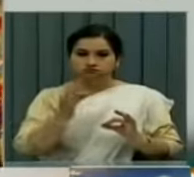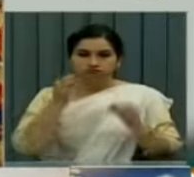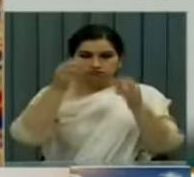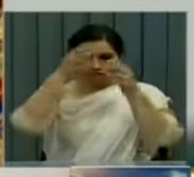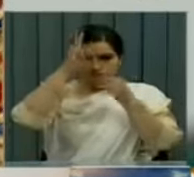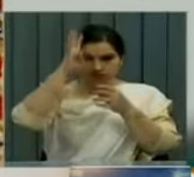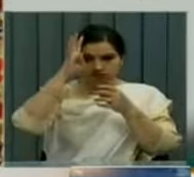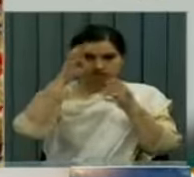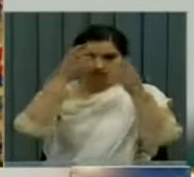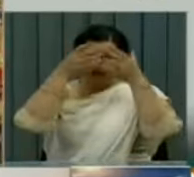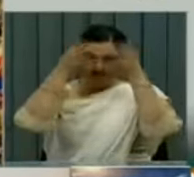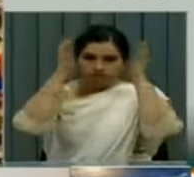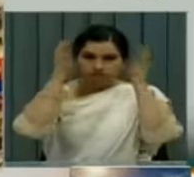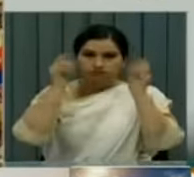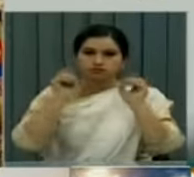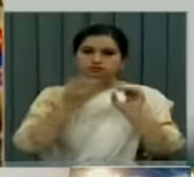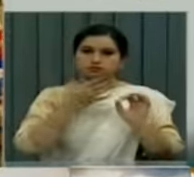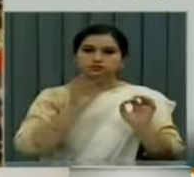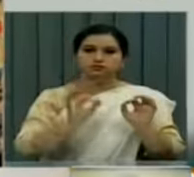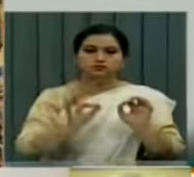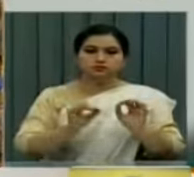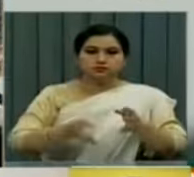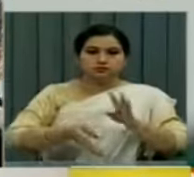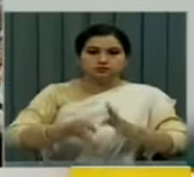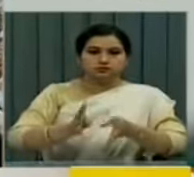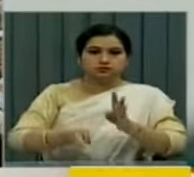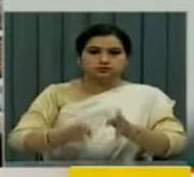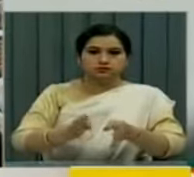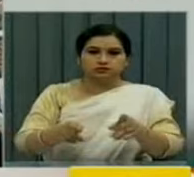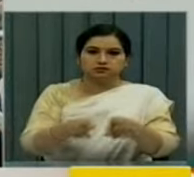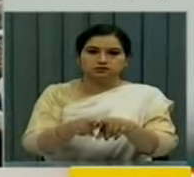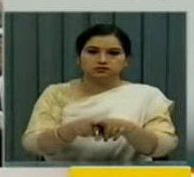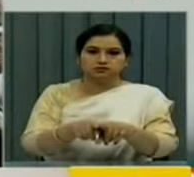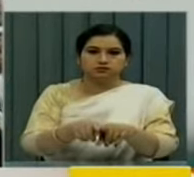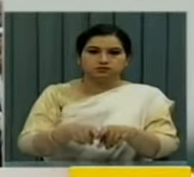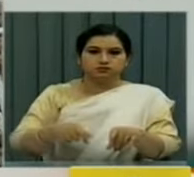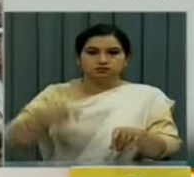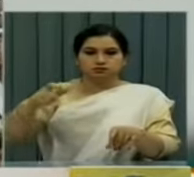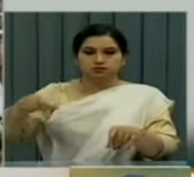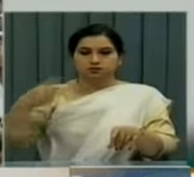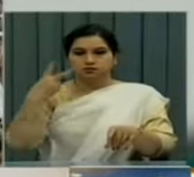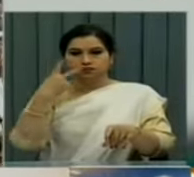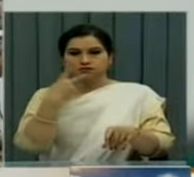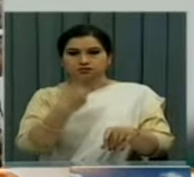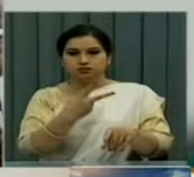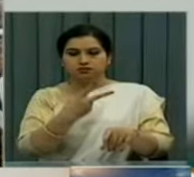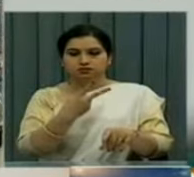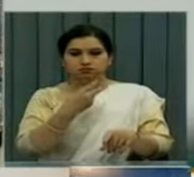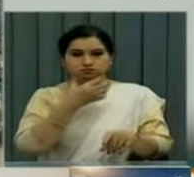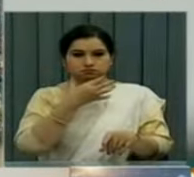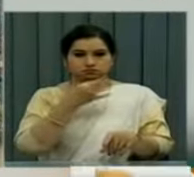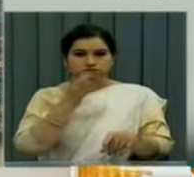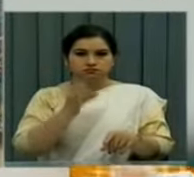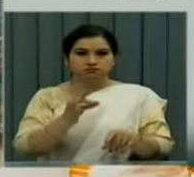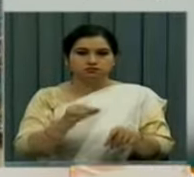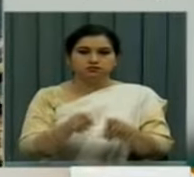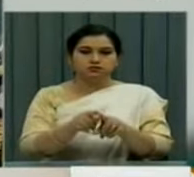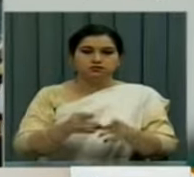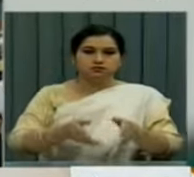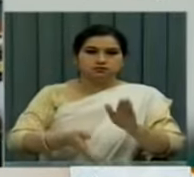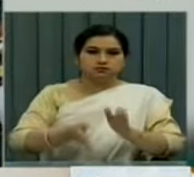दीजिए, इनको बॉर्डर गार्डिंग ड्यूटीज में लगा दीजिए, कई जगह इनको और भी जैसे लॉ एंड ऑर्डर